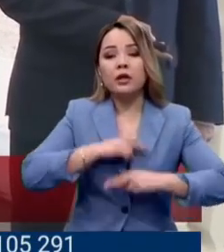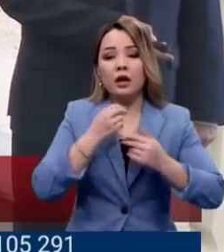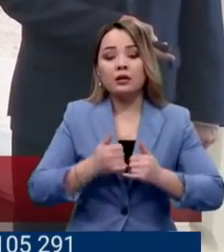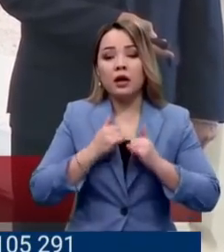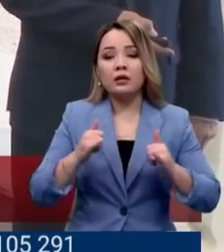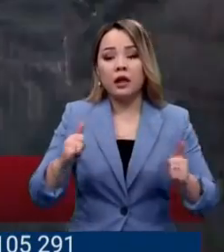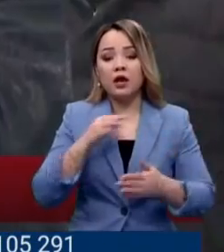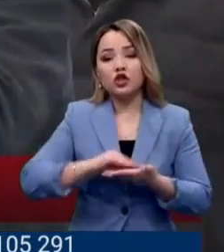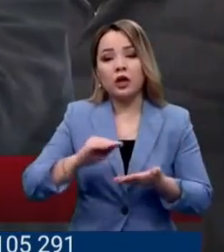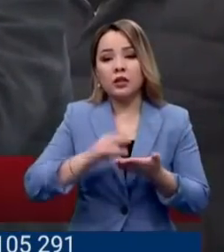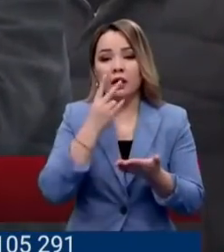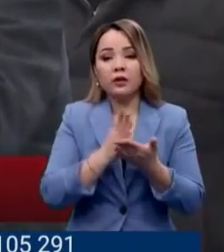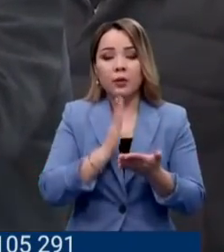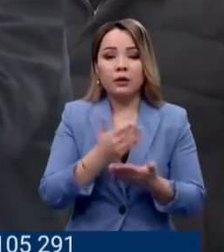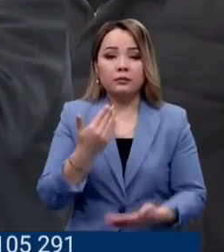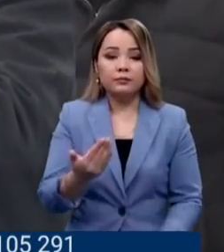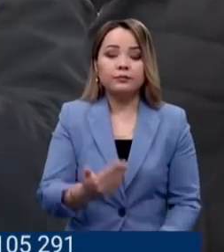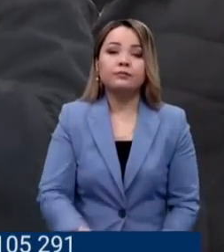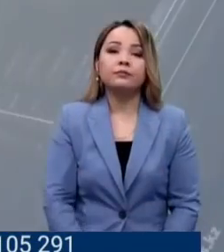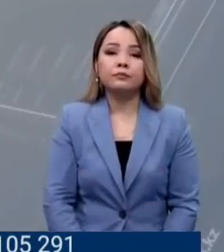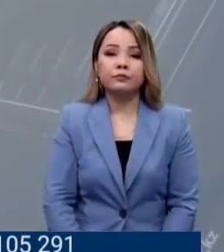келеді делінген жазбада.